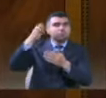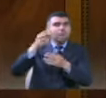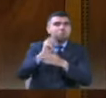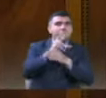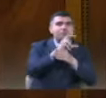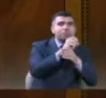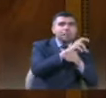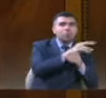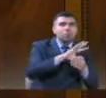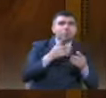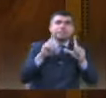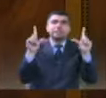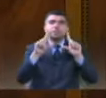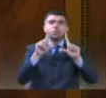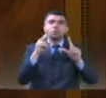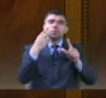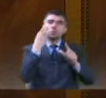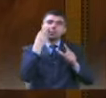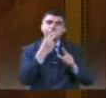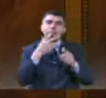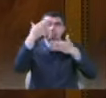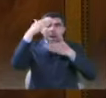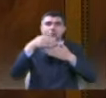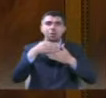وراكم تتشوفوا داك الشيء في التلفزيون كيفاش كيتكلموا الناس على المغرب.